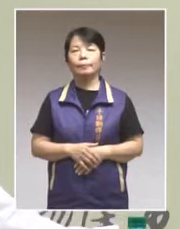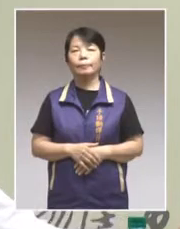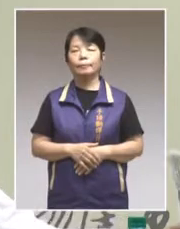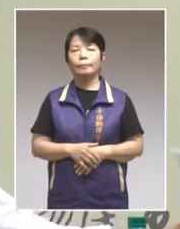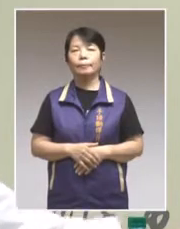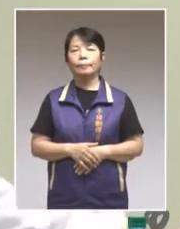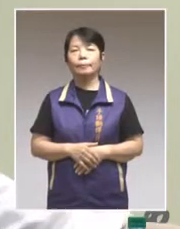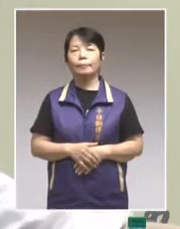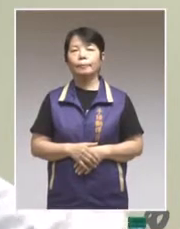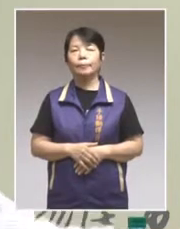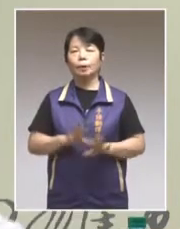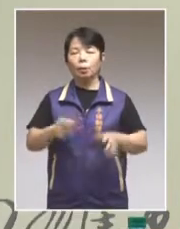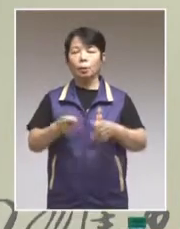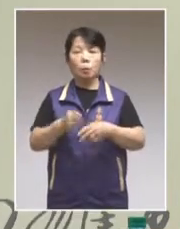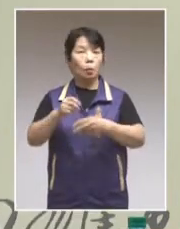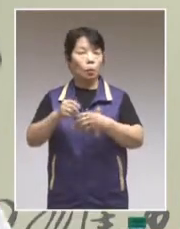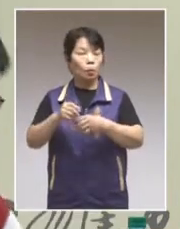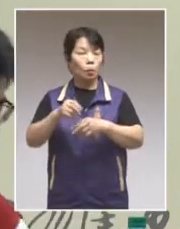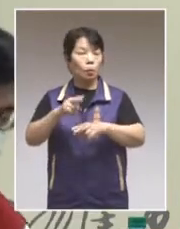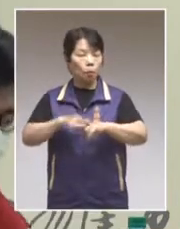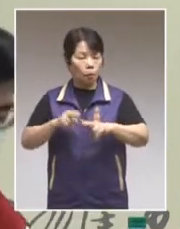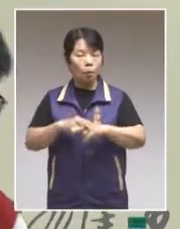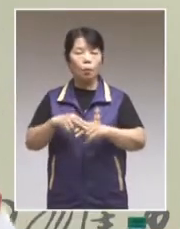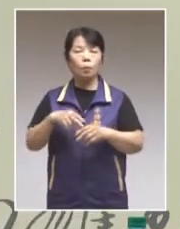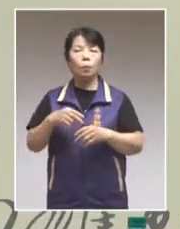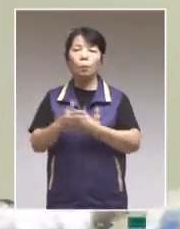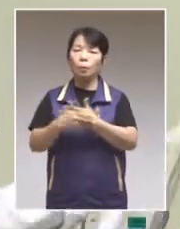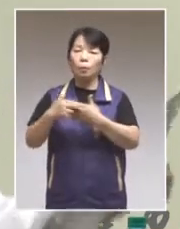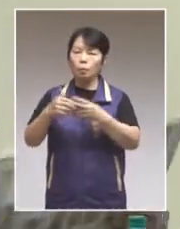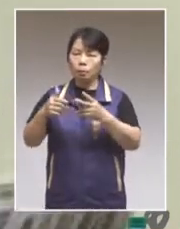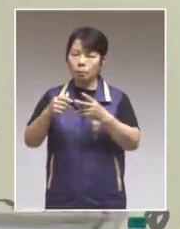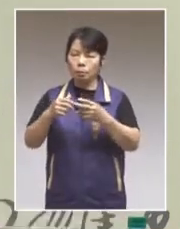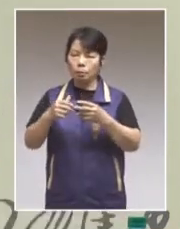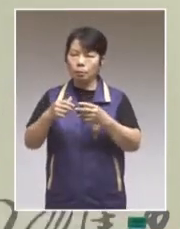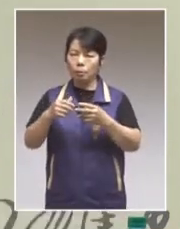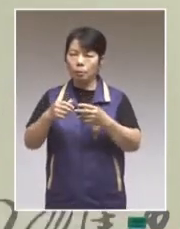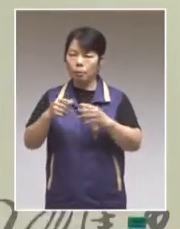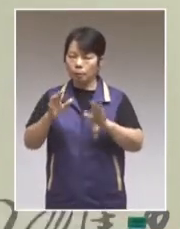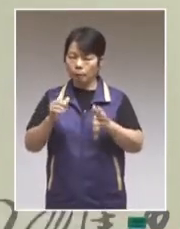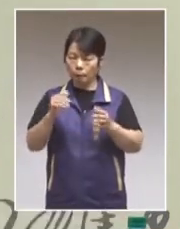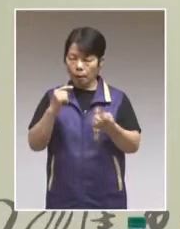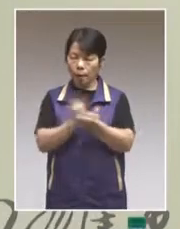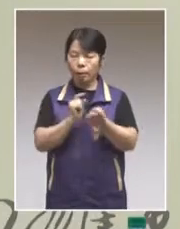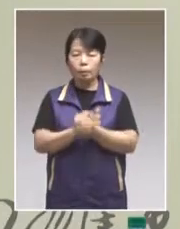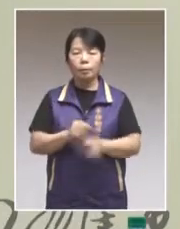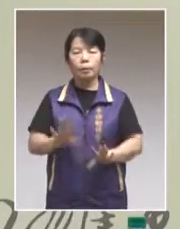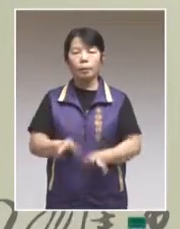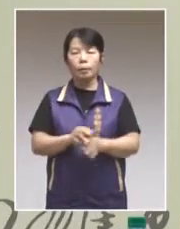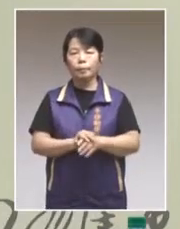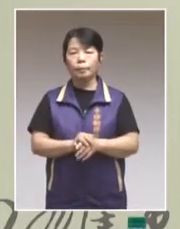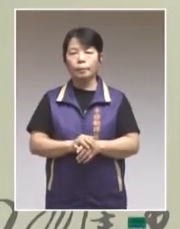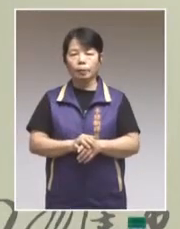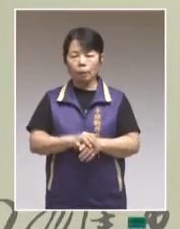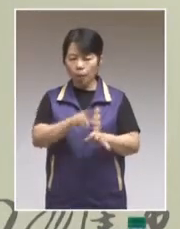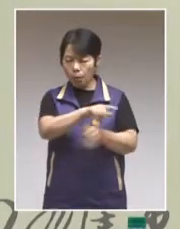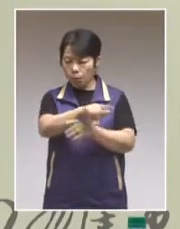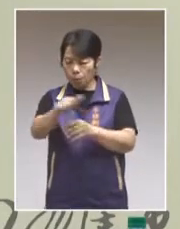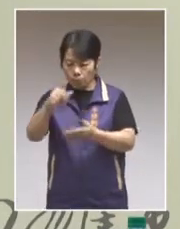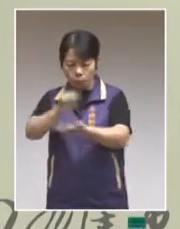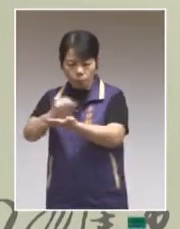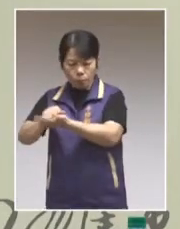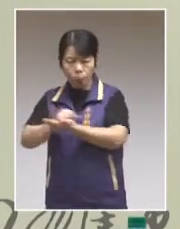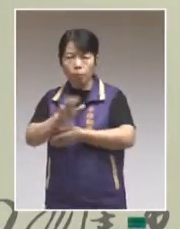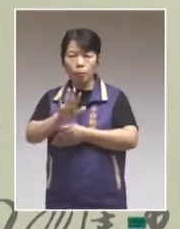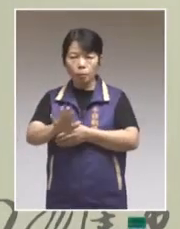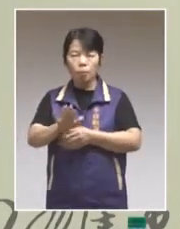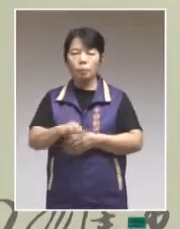在我们的公共卫生跟我们的临床 的医疗里面，其实都非常的简单，都会告诉我们